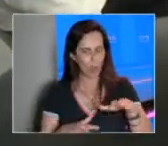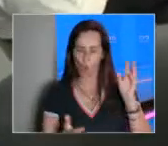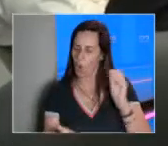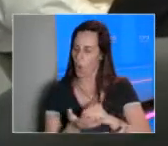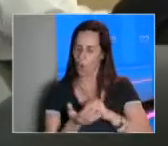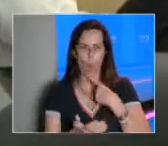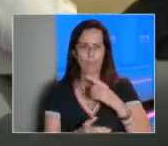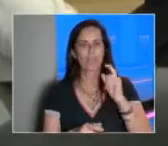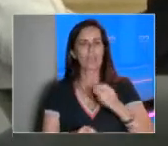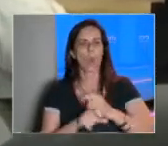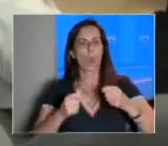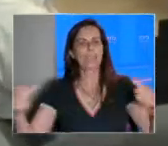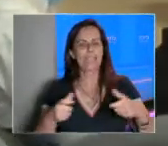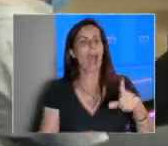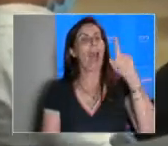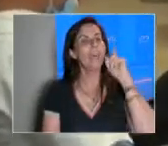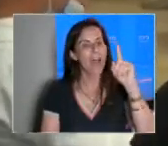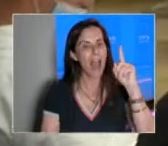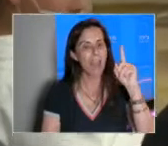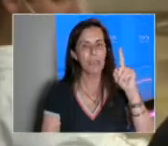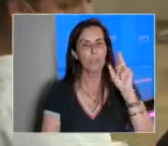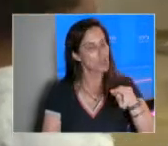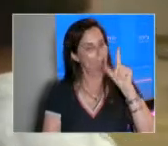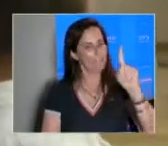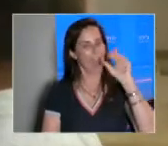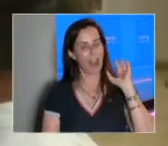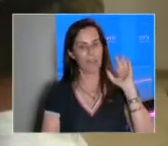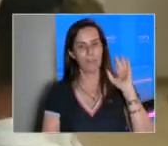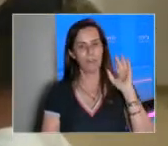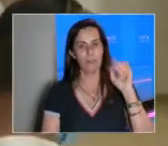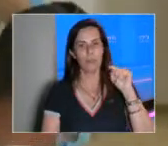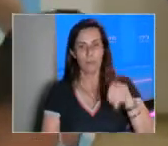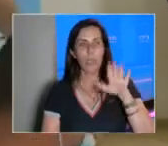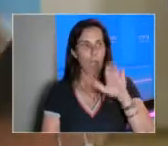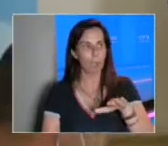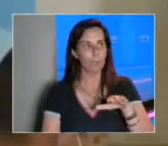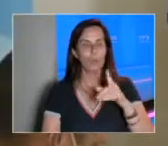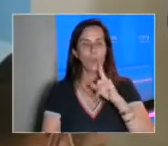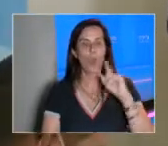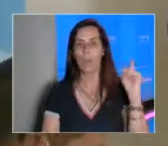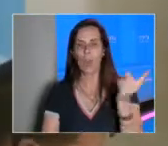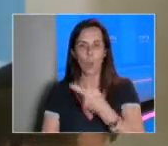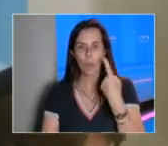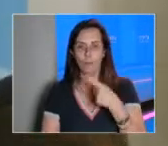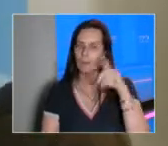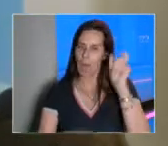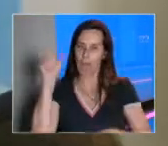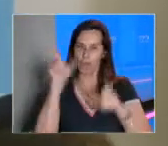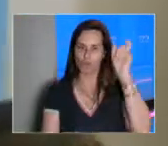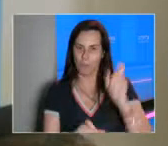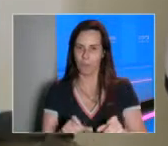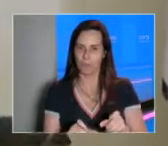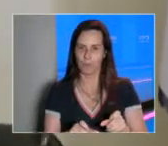לא מדברת את הסגר. אבל, ופה אבל, ופה זה גם קריאה לחבריי אזרחי ישראל.